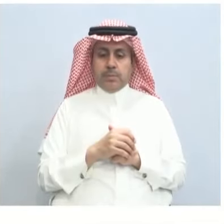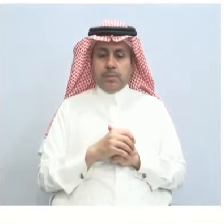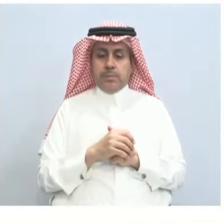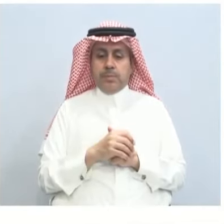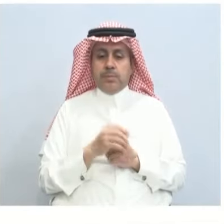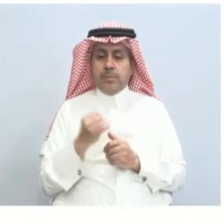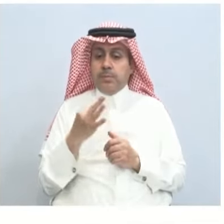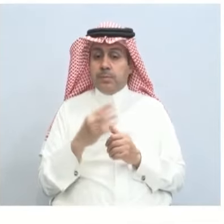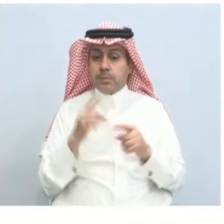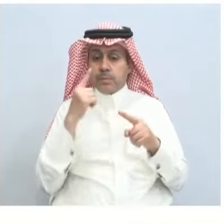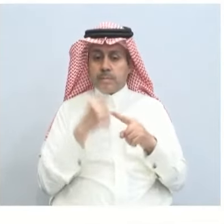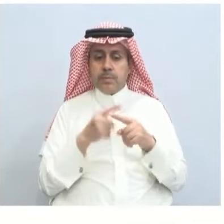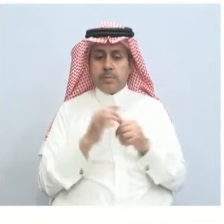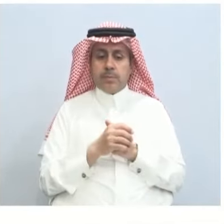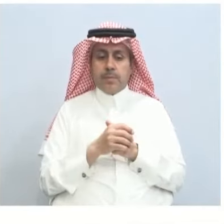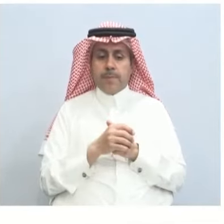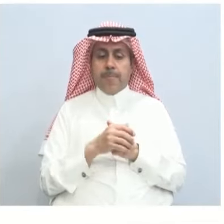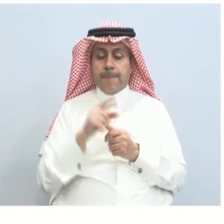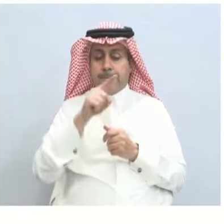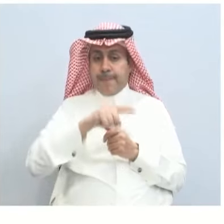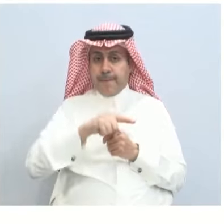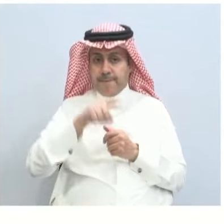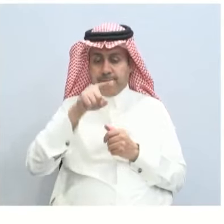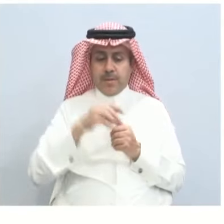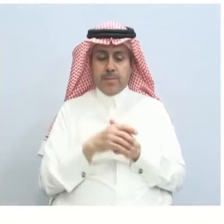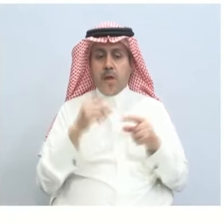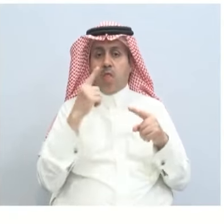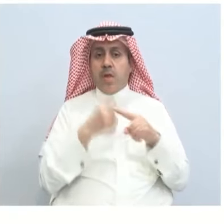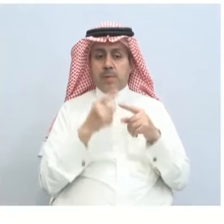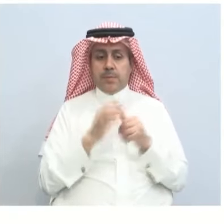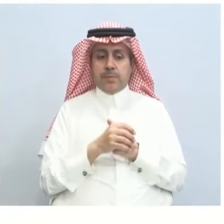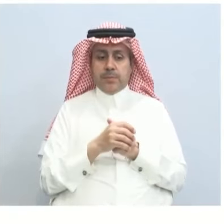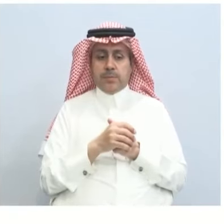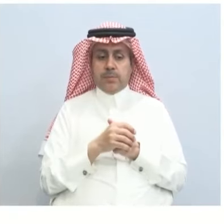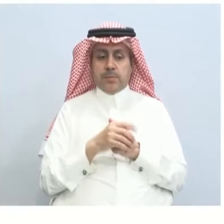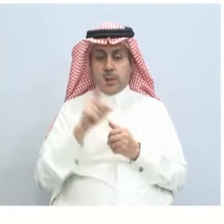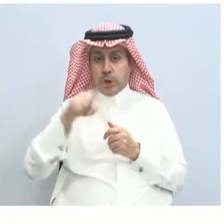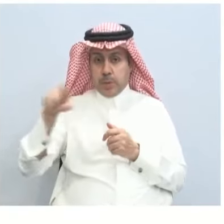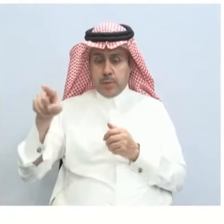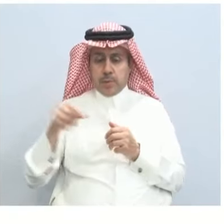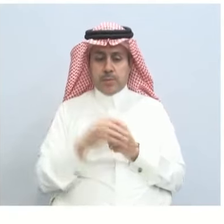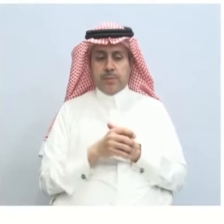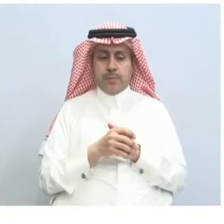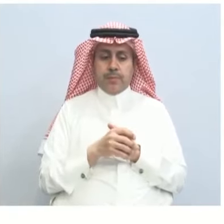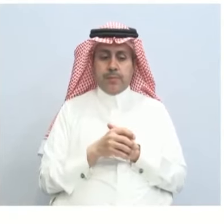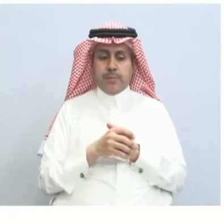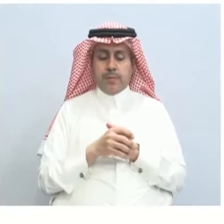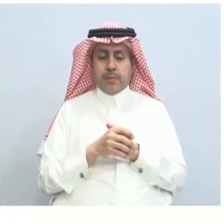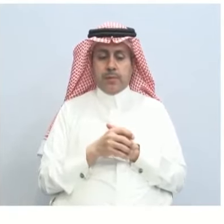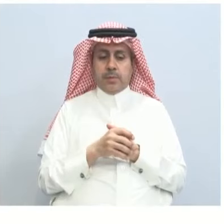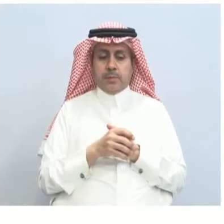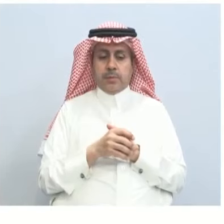نقول ان في البدايه انا ابغى في ضرب دبليو بهذا